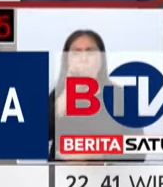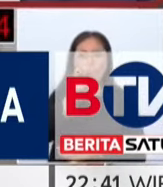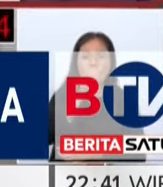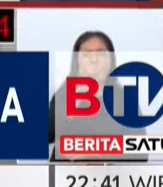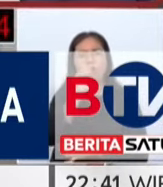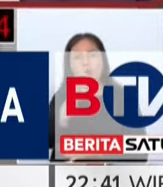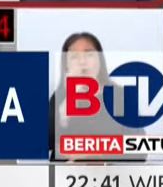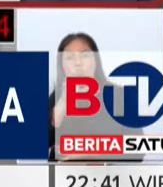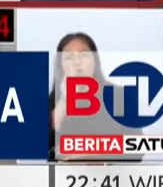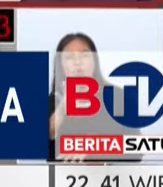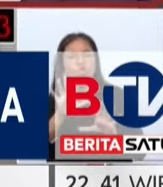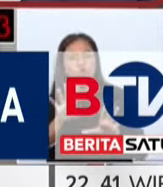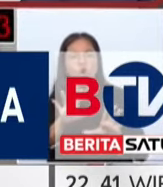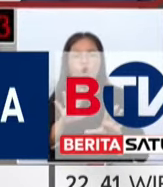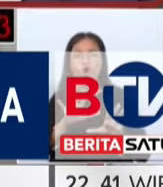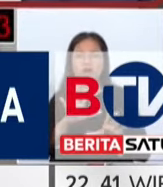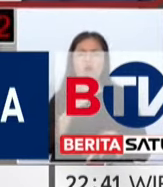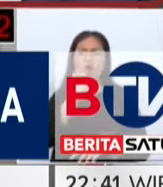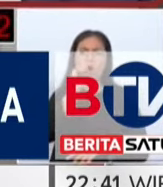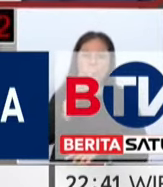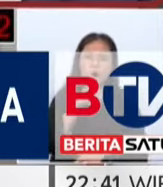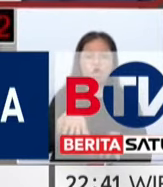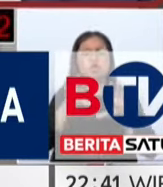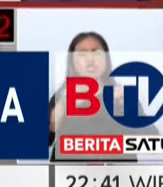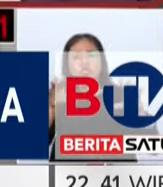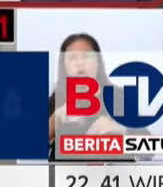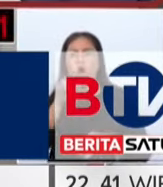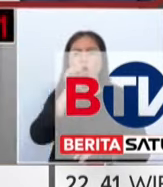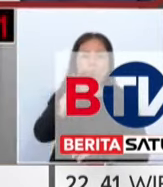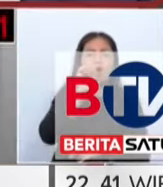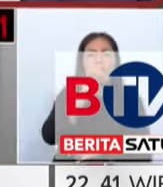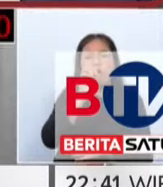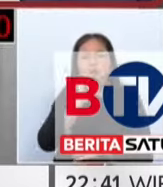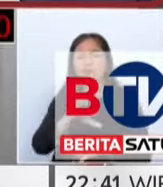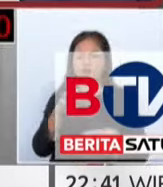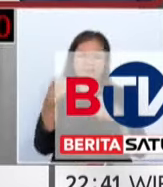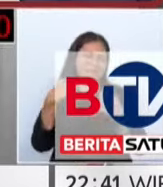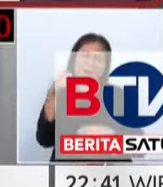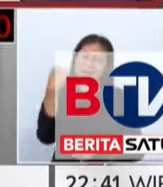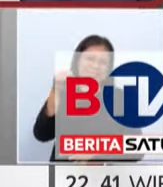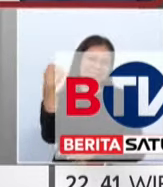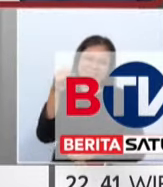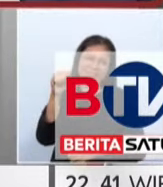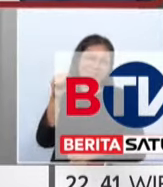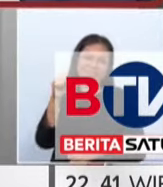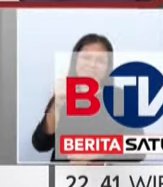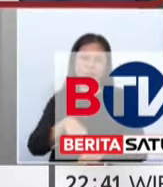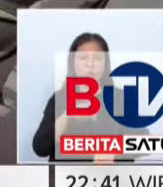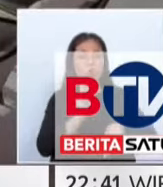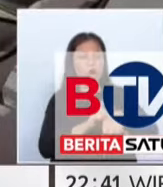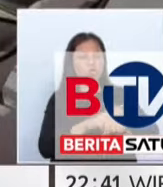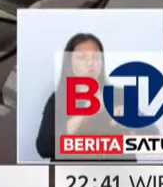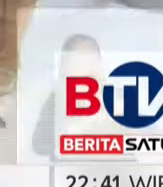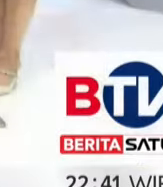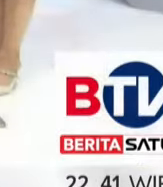omon kerjanya omon saja engak bisa tidak bisa waktu